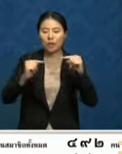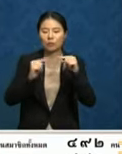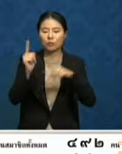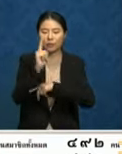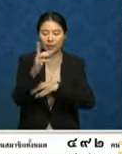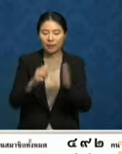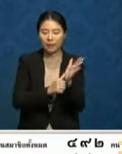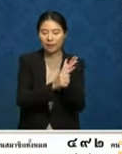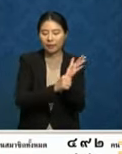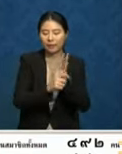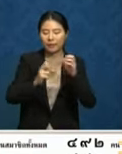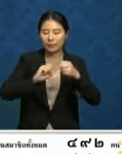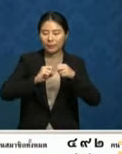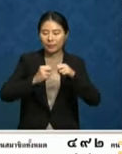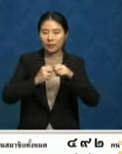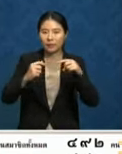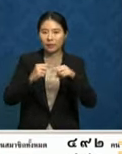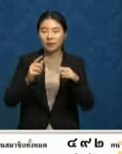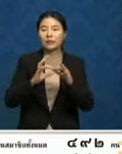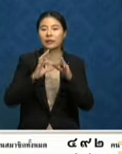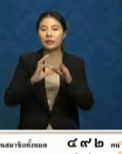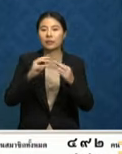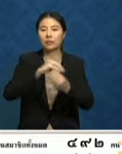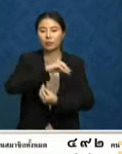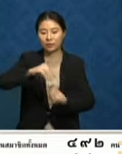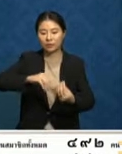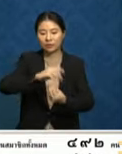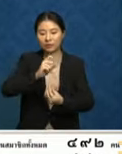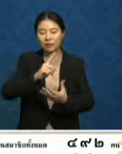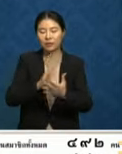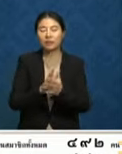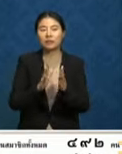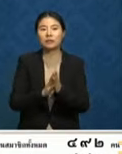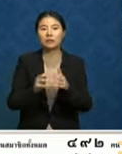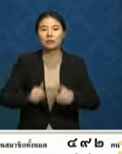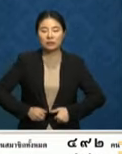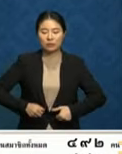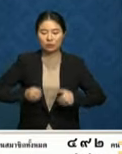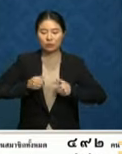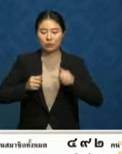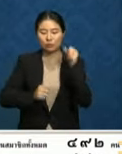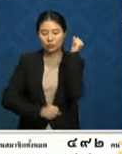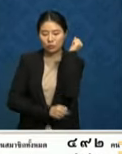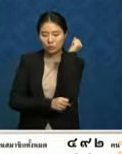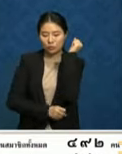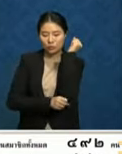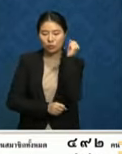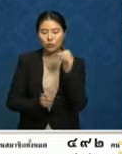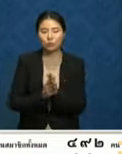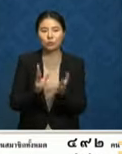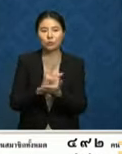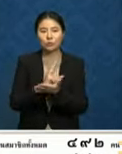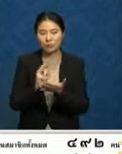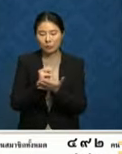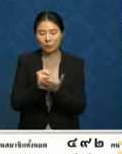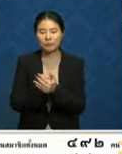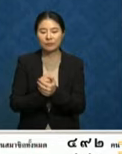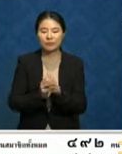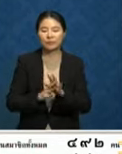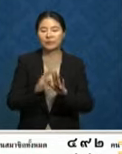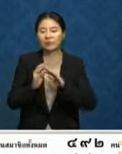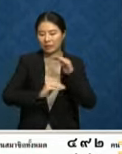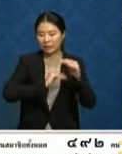การแก้ไขปัญญหาไม่ว่าจะเป็นเศรษฐกิจแก้ไขปัญหาความยากจนโดยใช้องค์ความรู้ของเรานะคะในส่วนของ